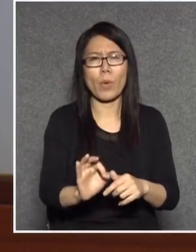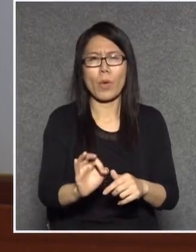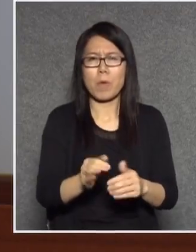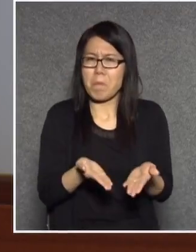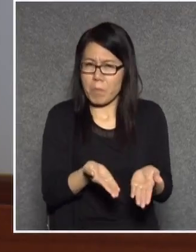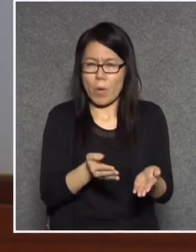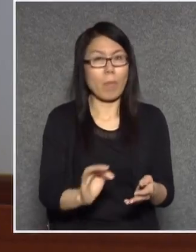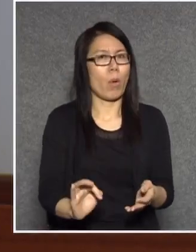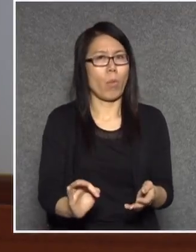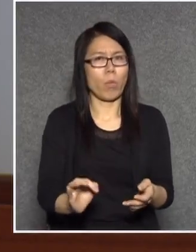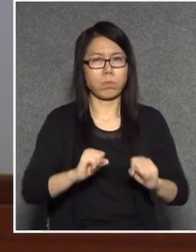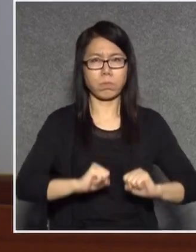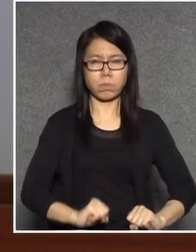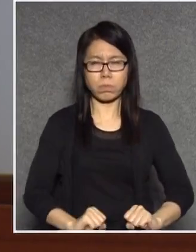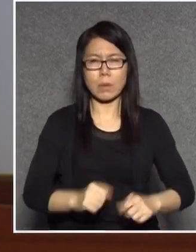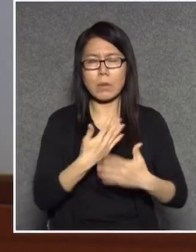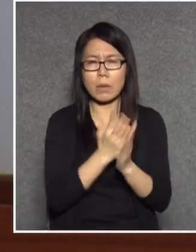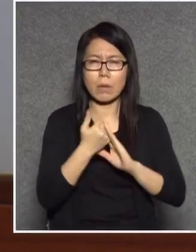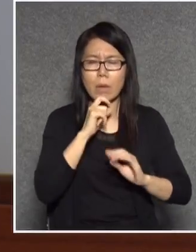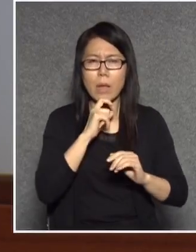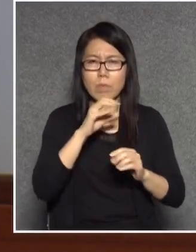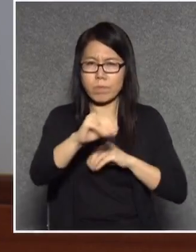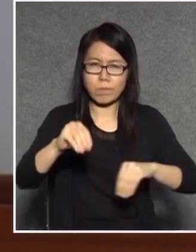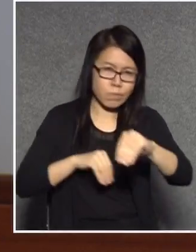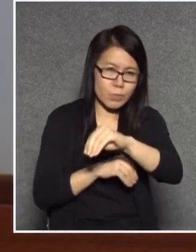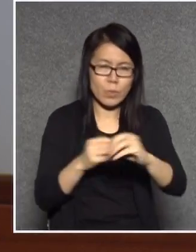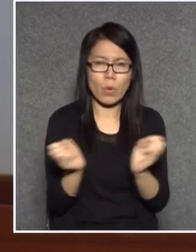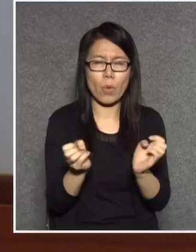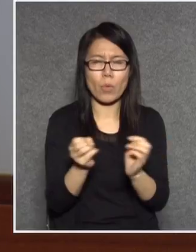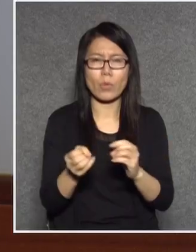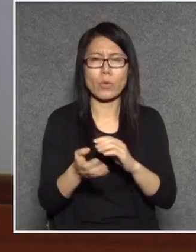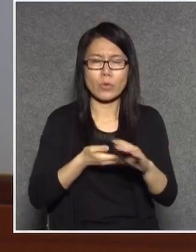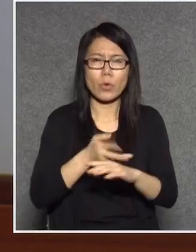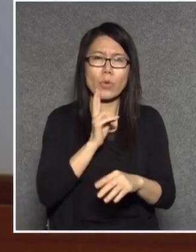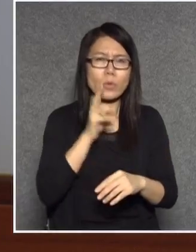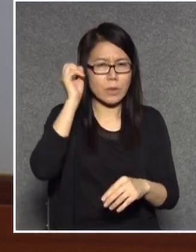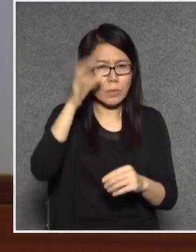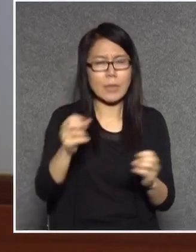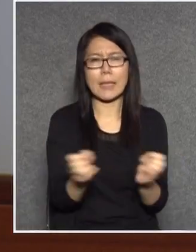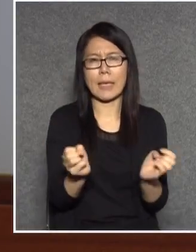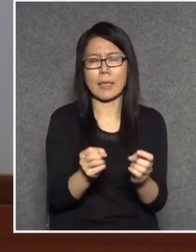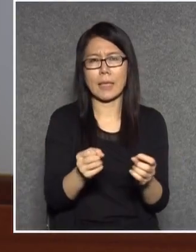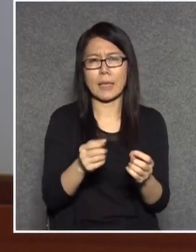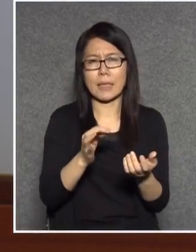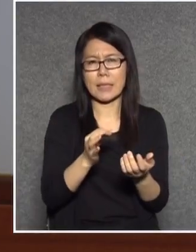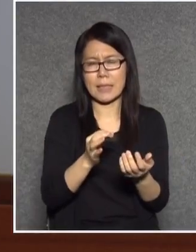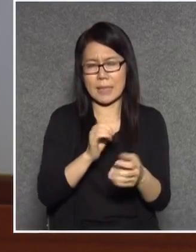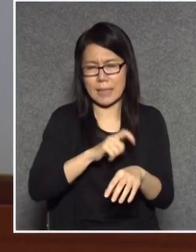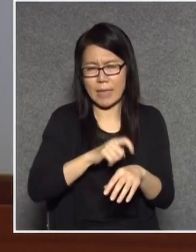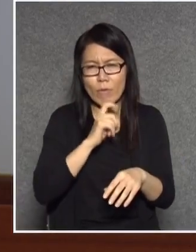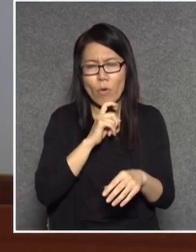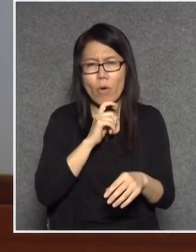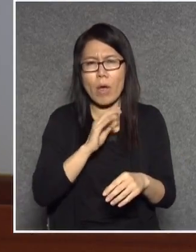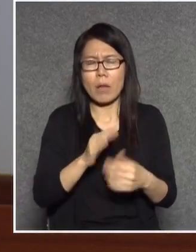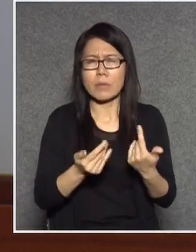讓，更加不願意透過調動議程從而去創造談判的空間，只是一味